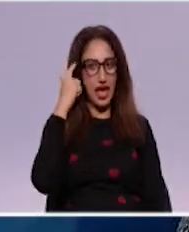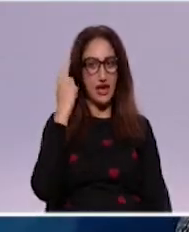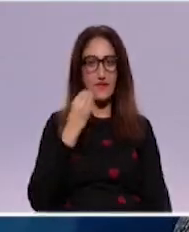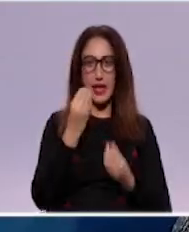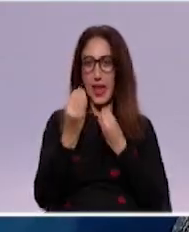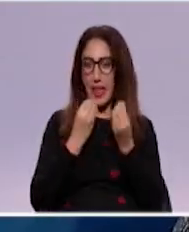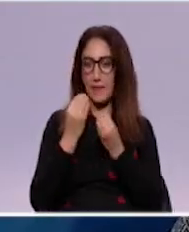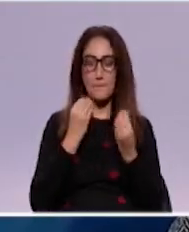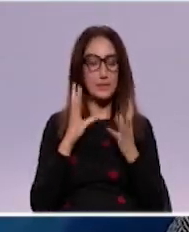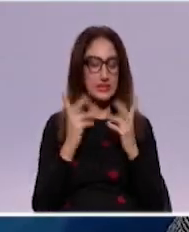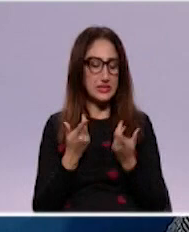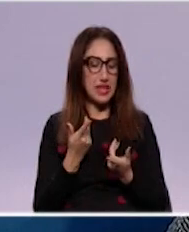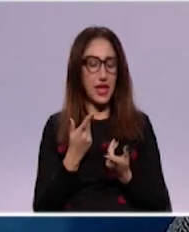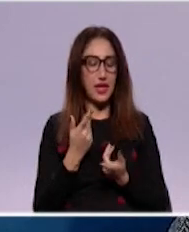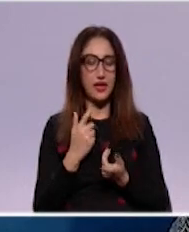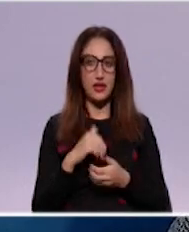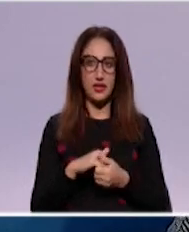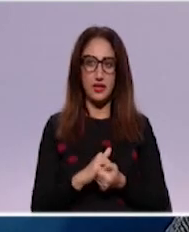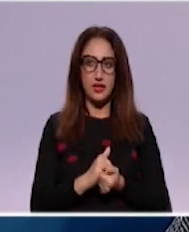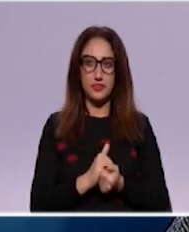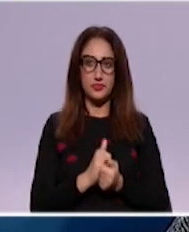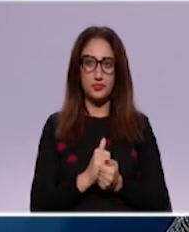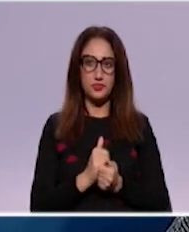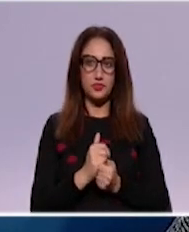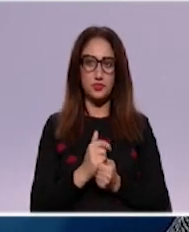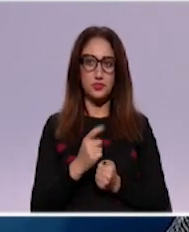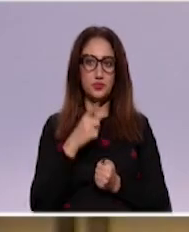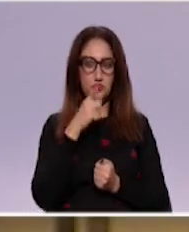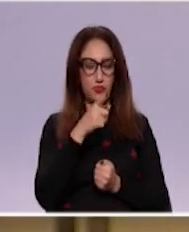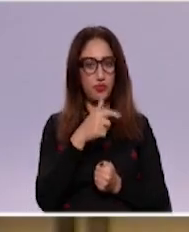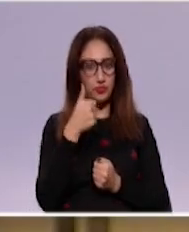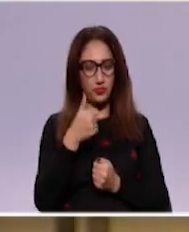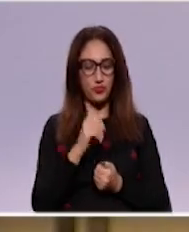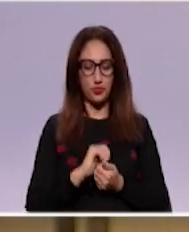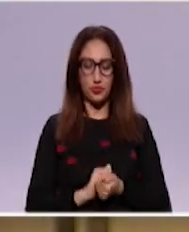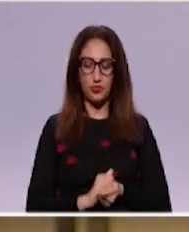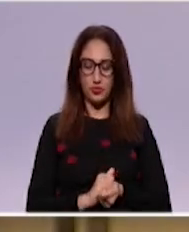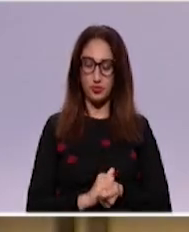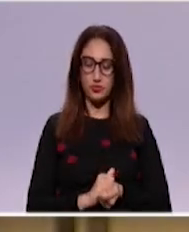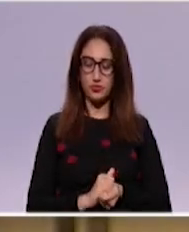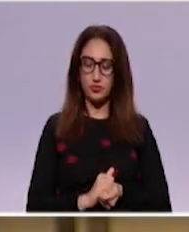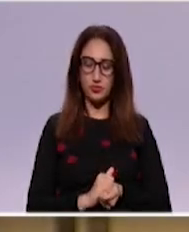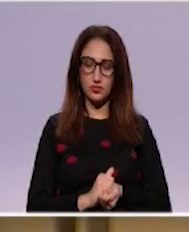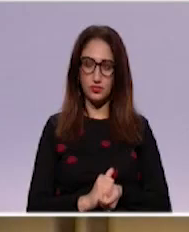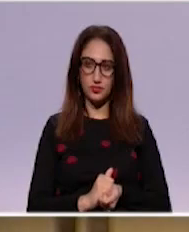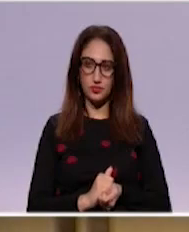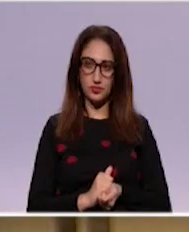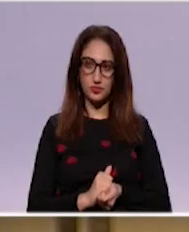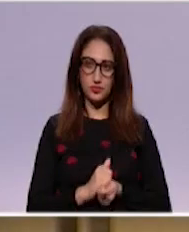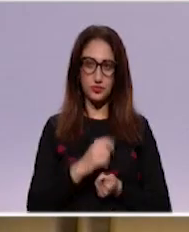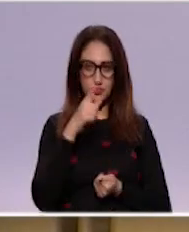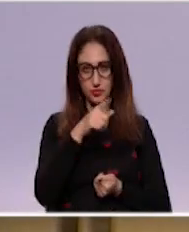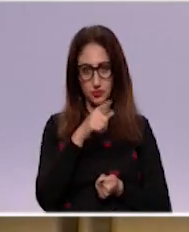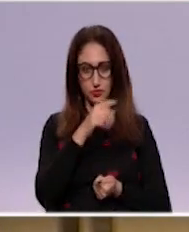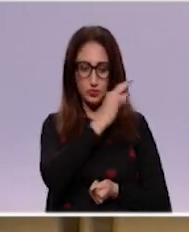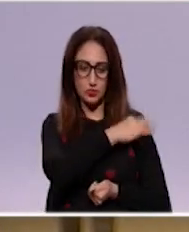مع الناس، فلها يعني اثر طيب لما تكون موجوده في اي حته. خليني كده ابدا معاك واقول لك على طول التجارب الموسيقيه